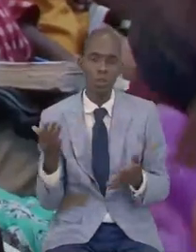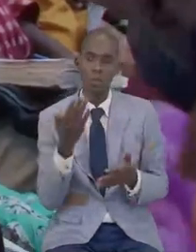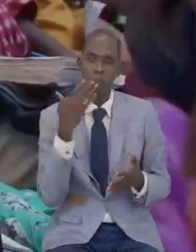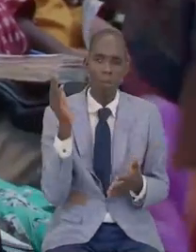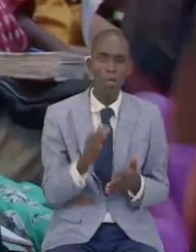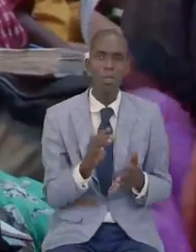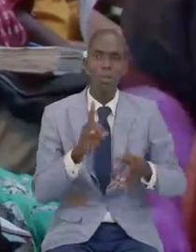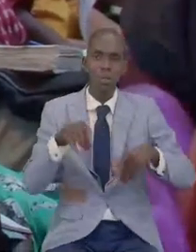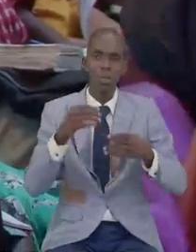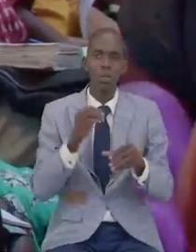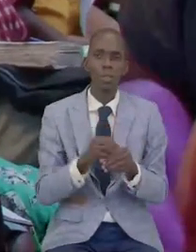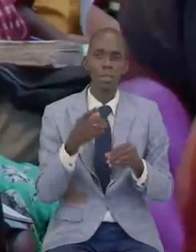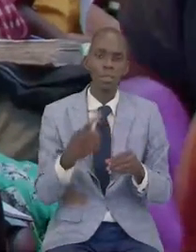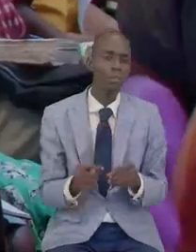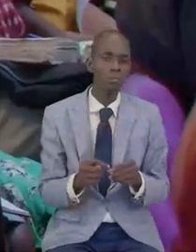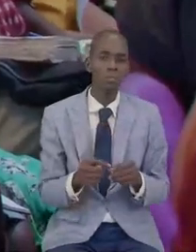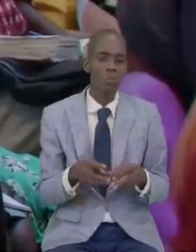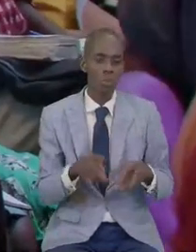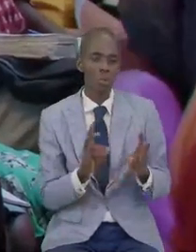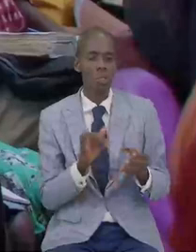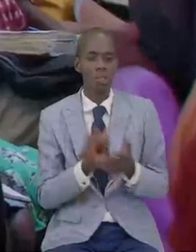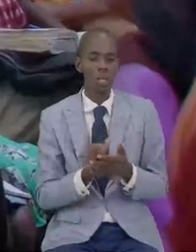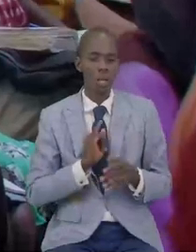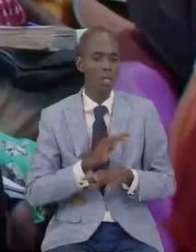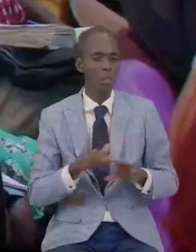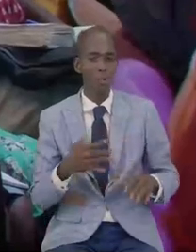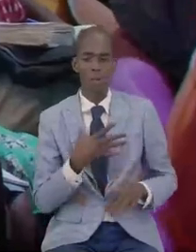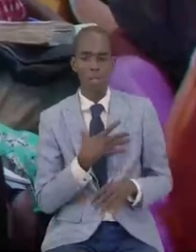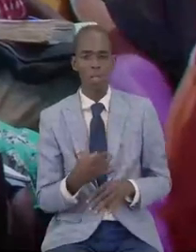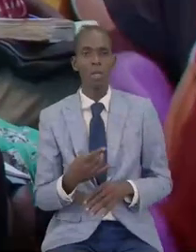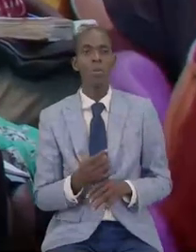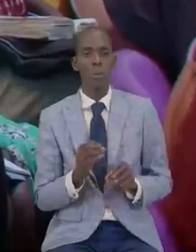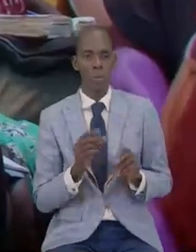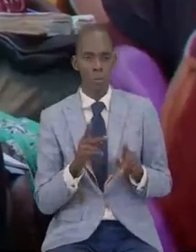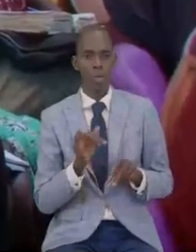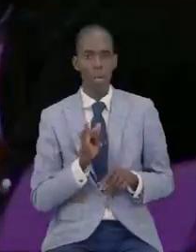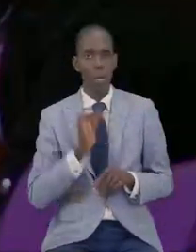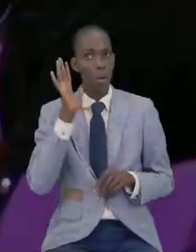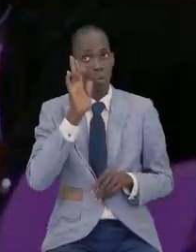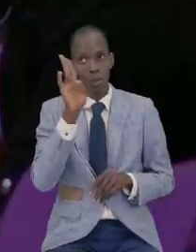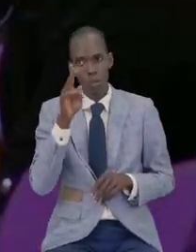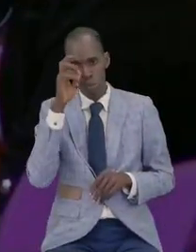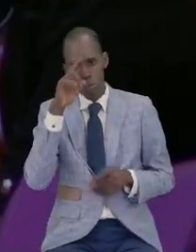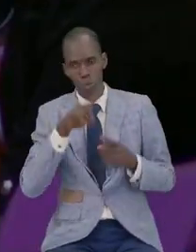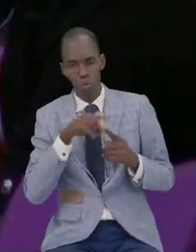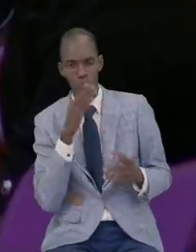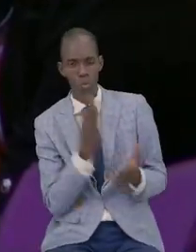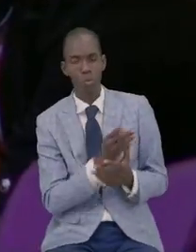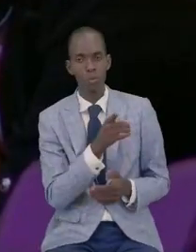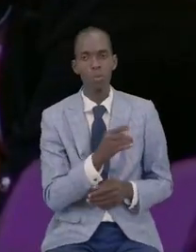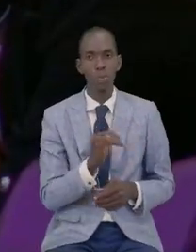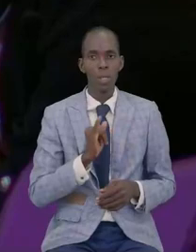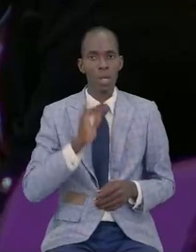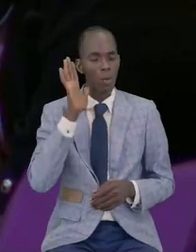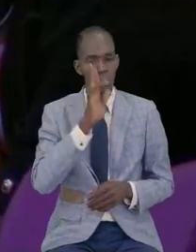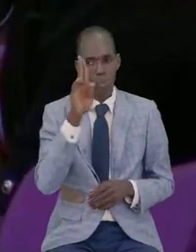la direction que moi, je n'ai pas. Donc, je vais utiliser de sagesse pour le réprimer. Il va utiliser la sagesse